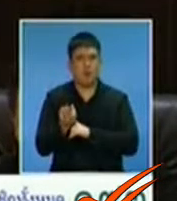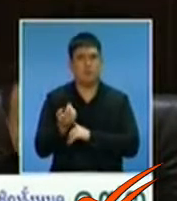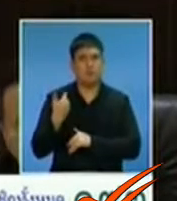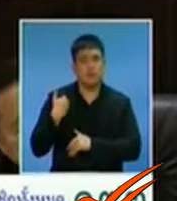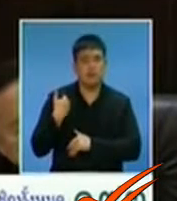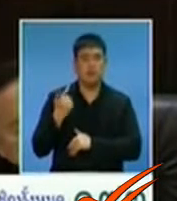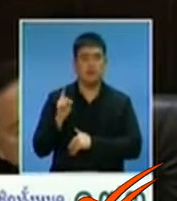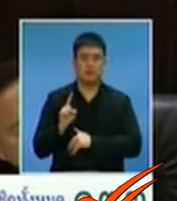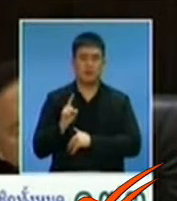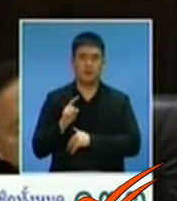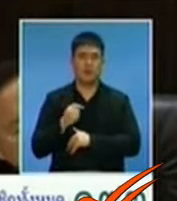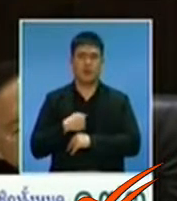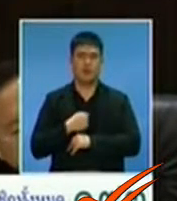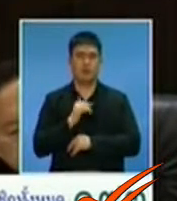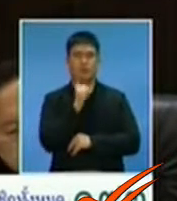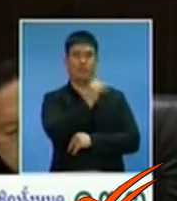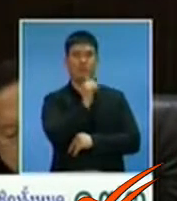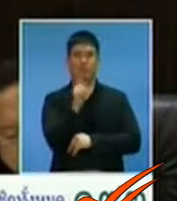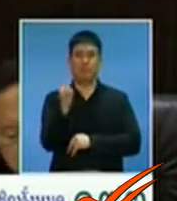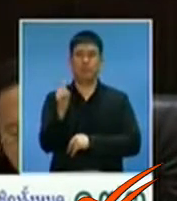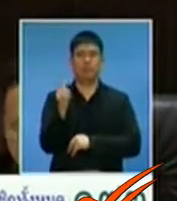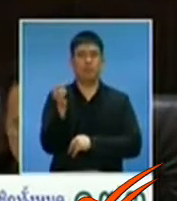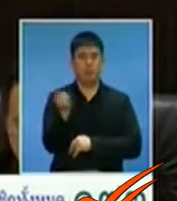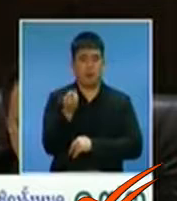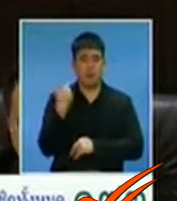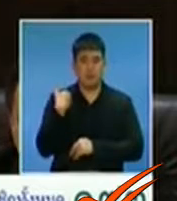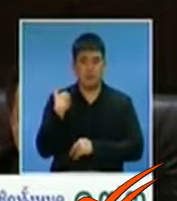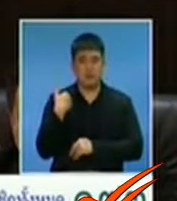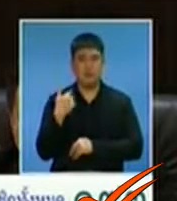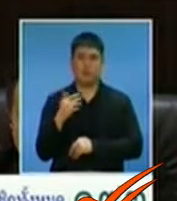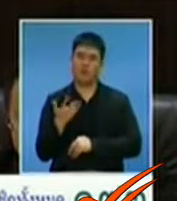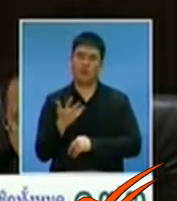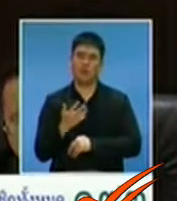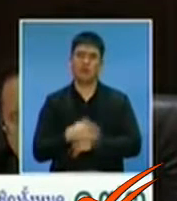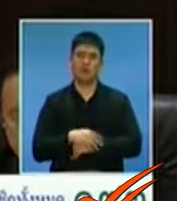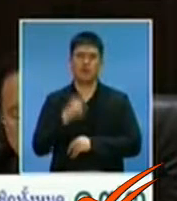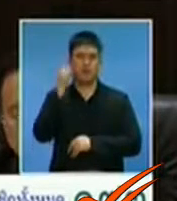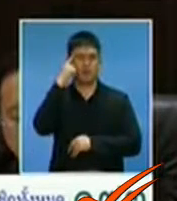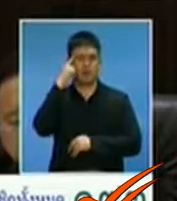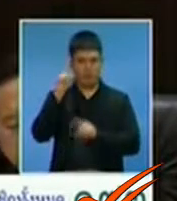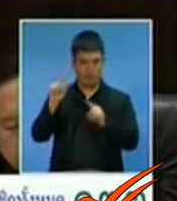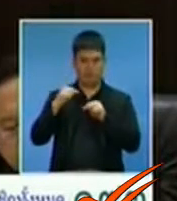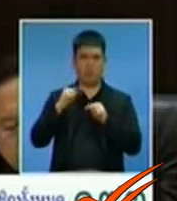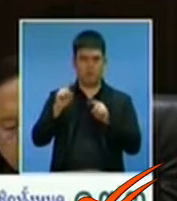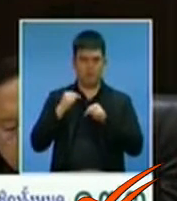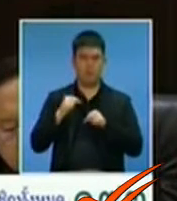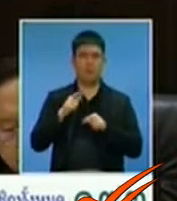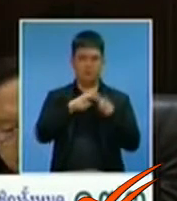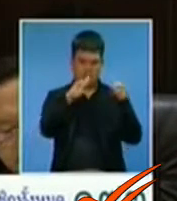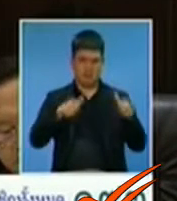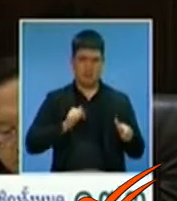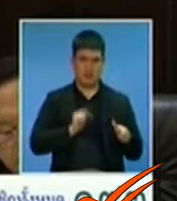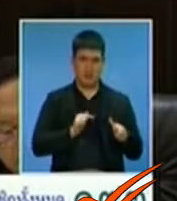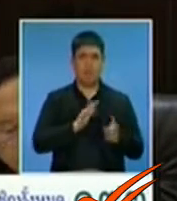เราได้ศึกษานานาอารยะประเทศน้อยลงไหมครับท่านต้องช่วยกันตอบครับและช่วยกันปรับปรุงรายงานของคณะ